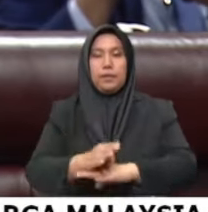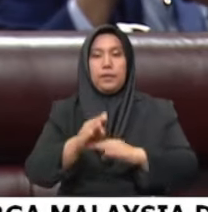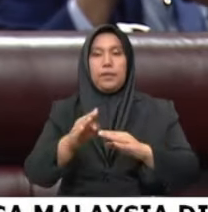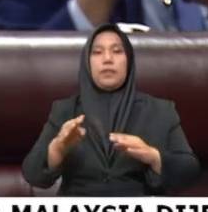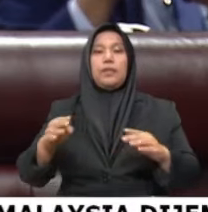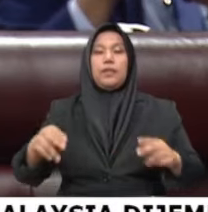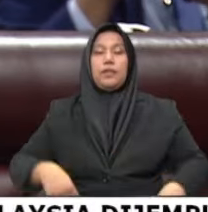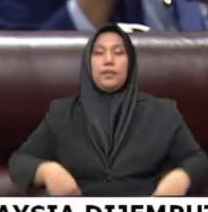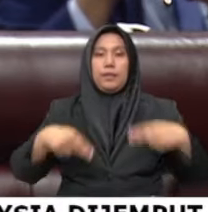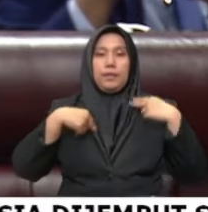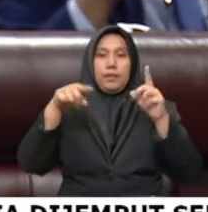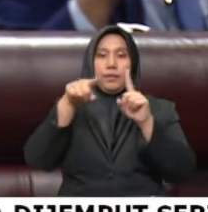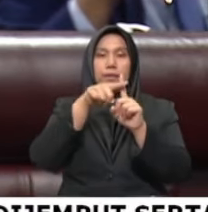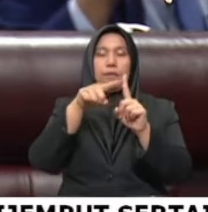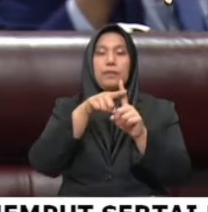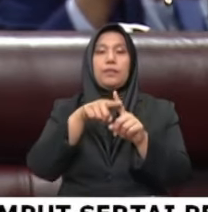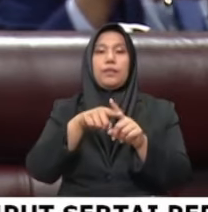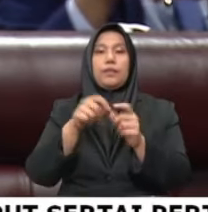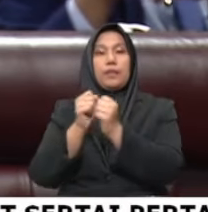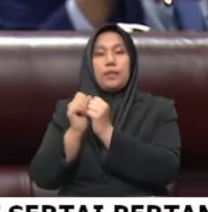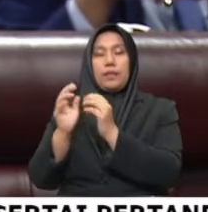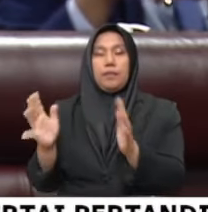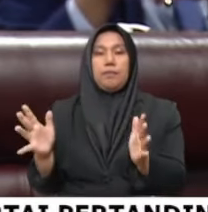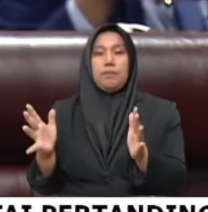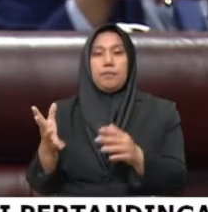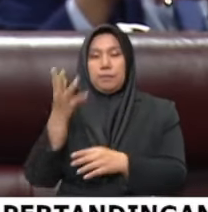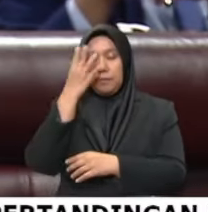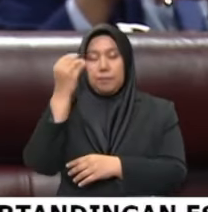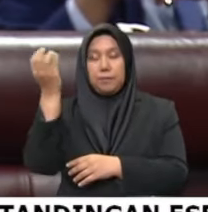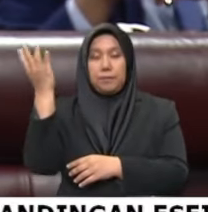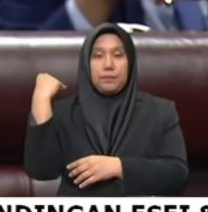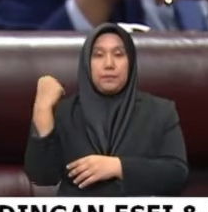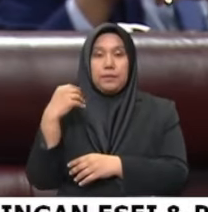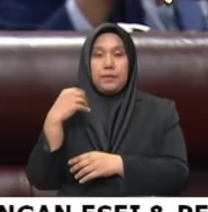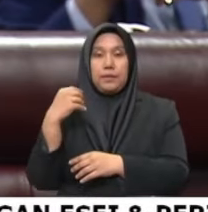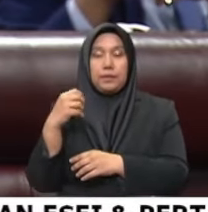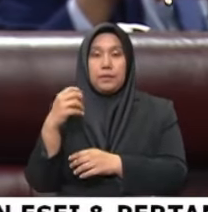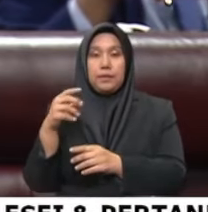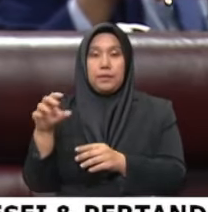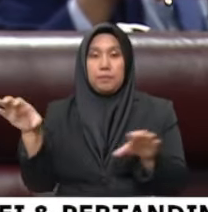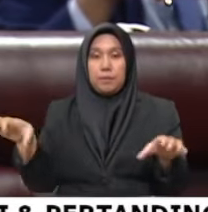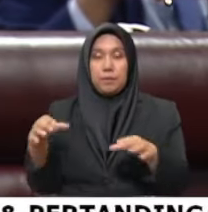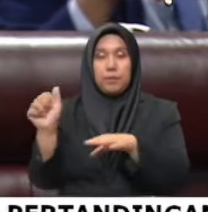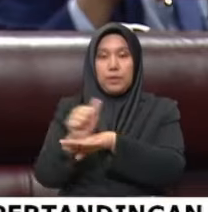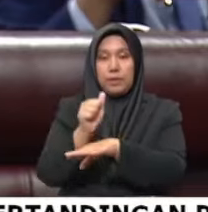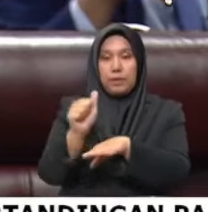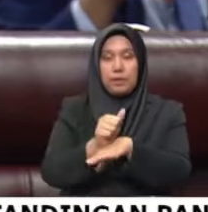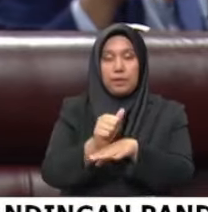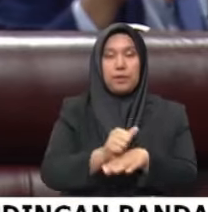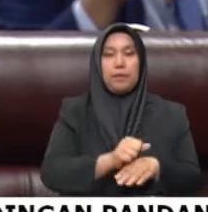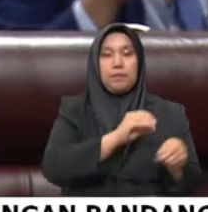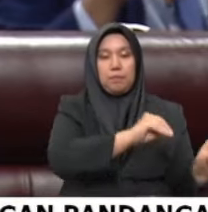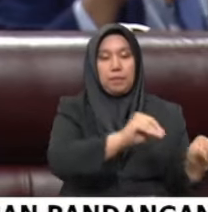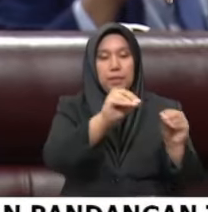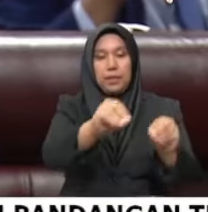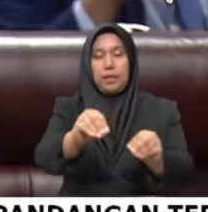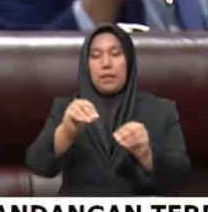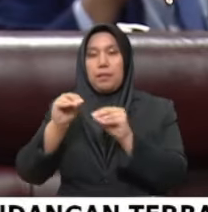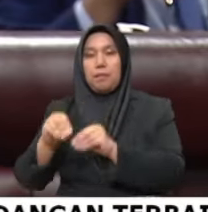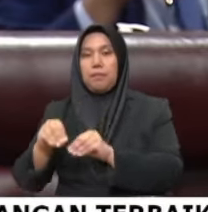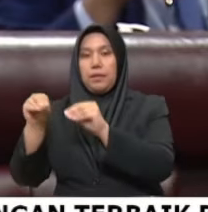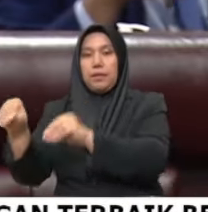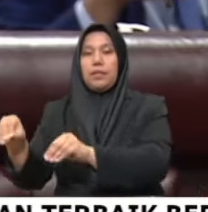budaya hidup positif dalam kehidupan orang asli tanpa mengamalkan budaya pindah rendah yang kita tahu ada kesan yang